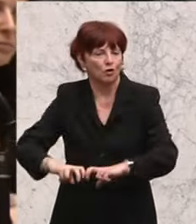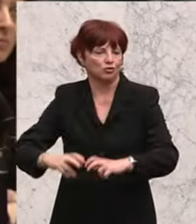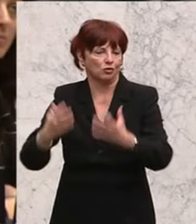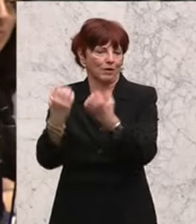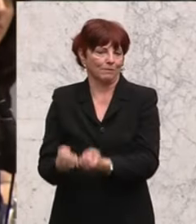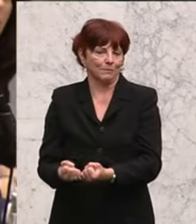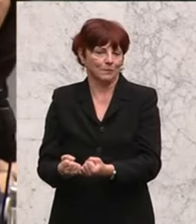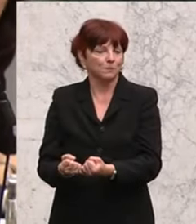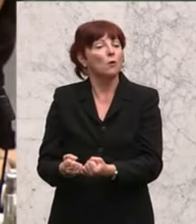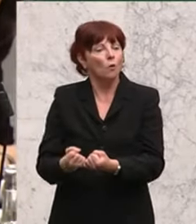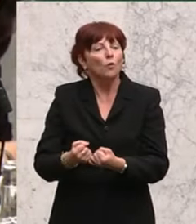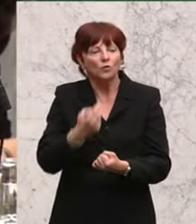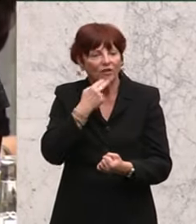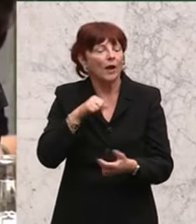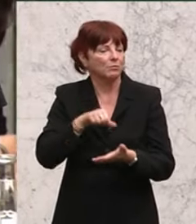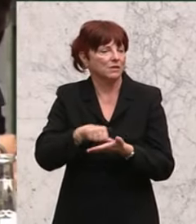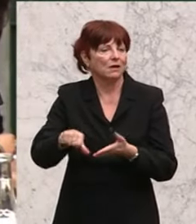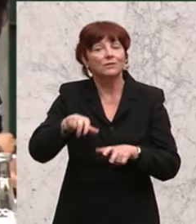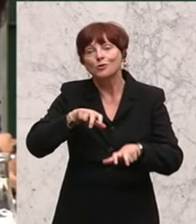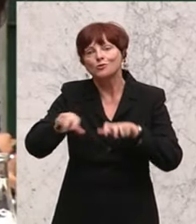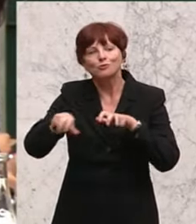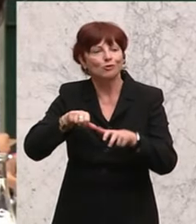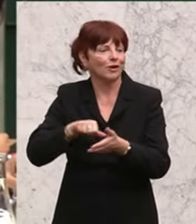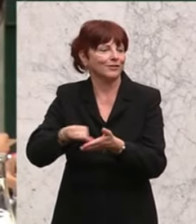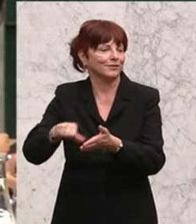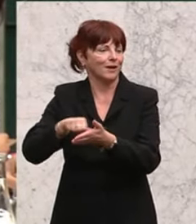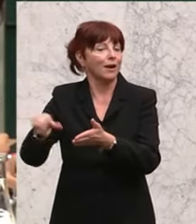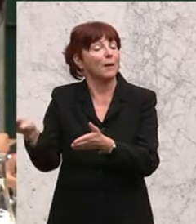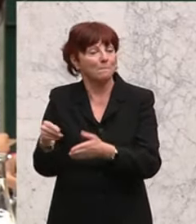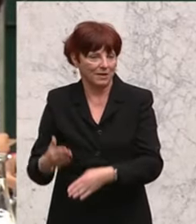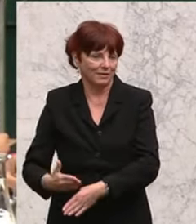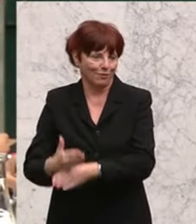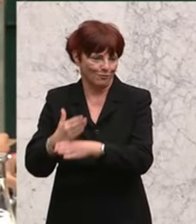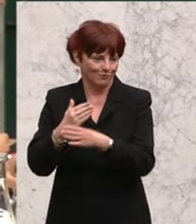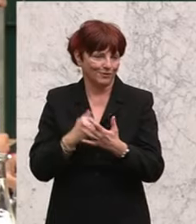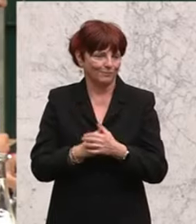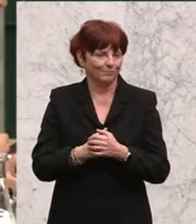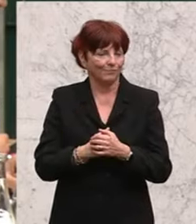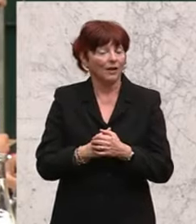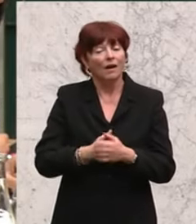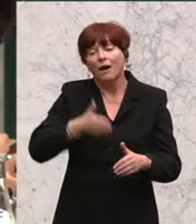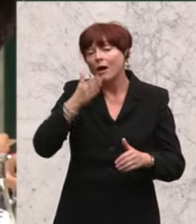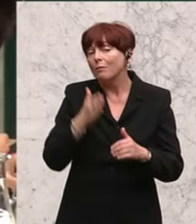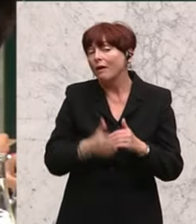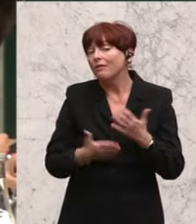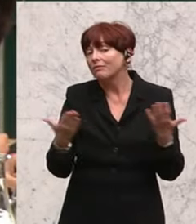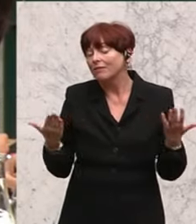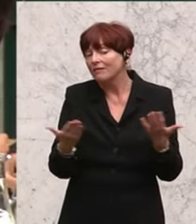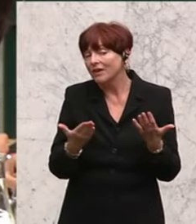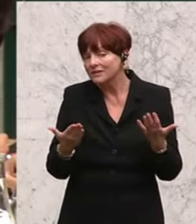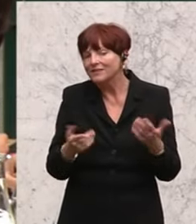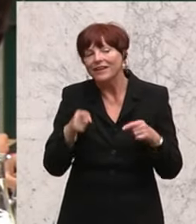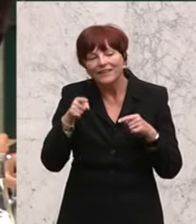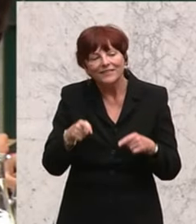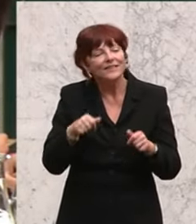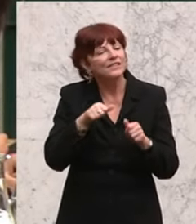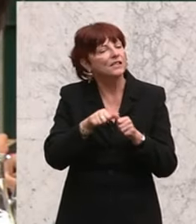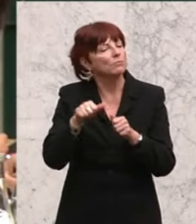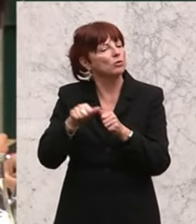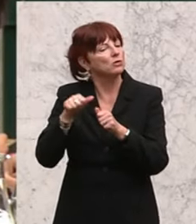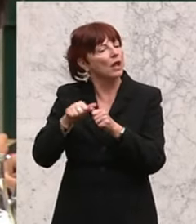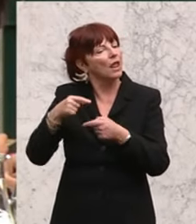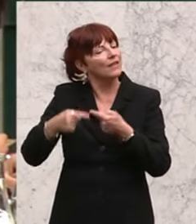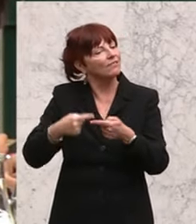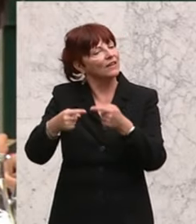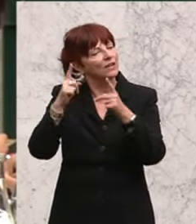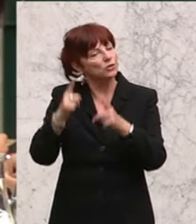schlussendlich der Steuerzahler hier wesentlich mitfinanziert hat. Am Ende geht es darum, solche Modelle zu entwickeln, klar zu